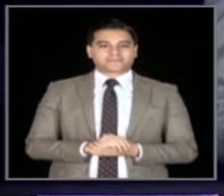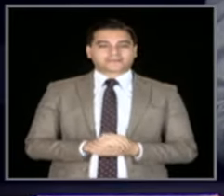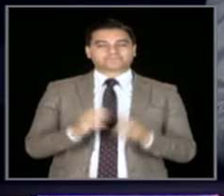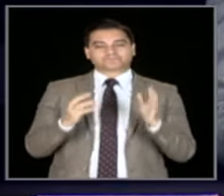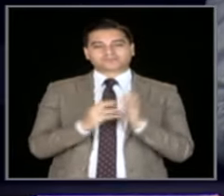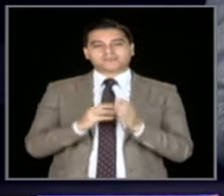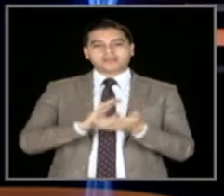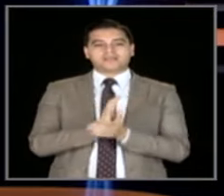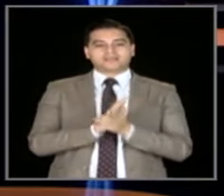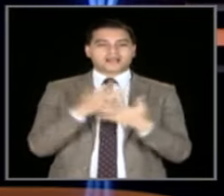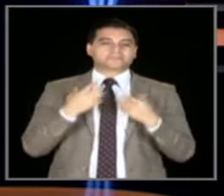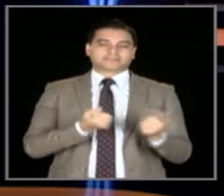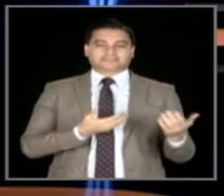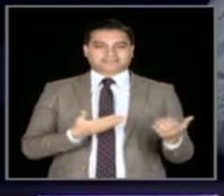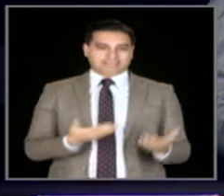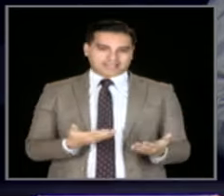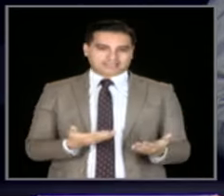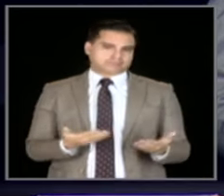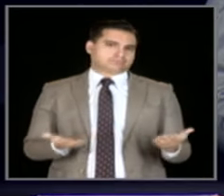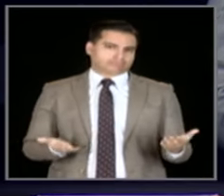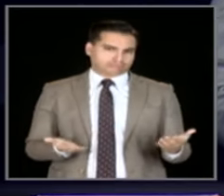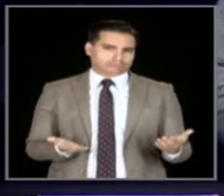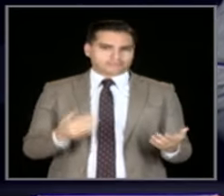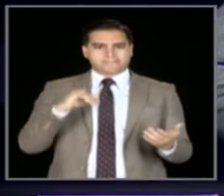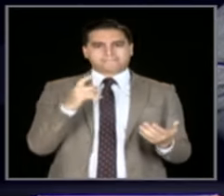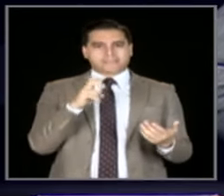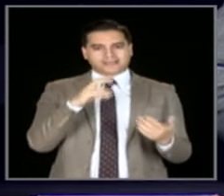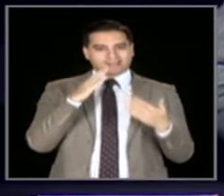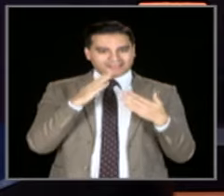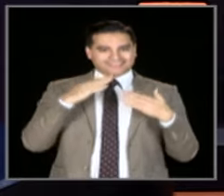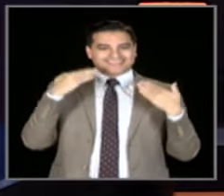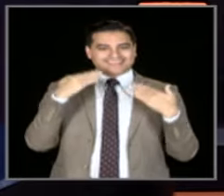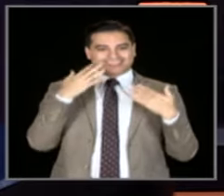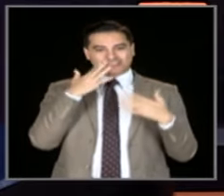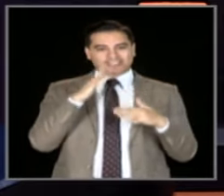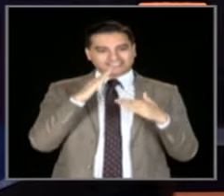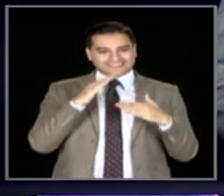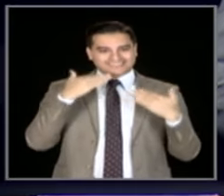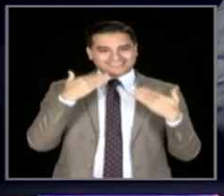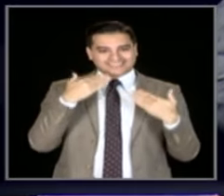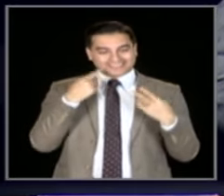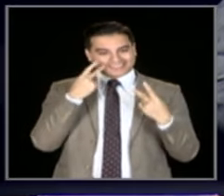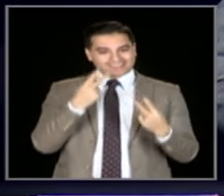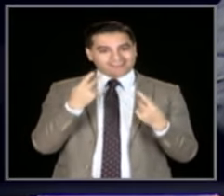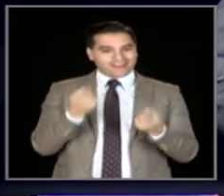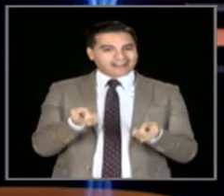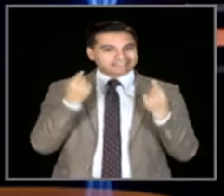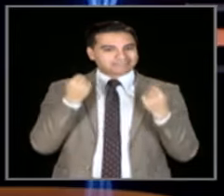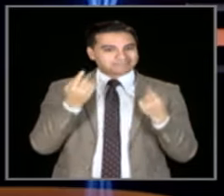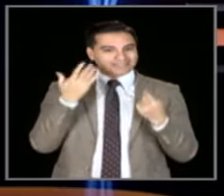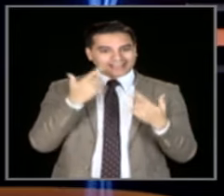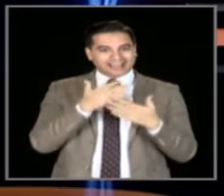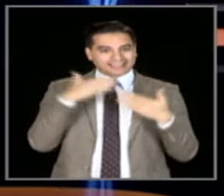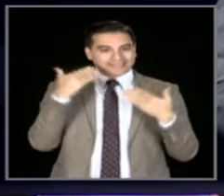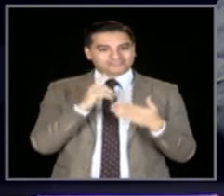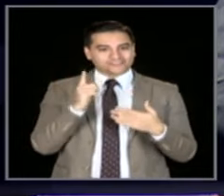جامعة طنطا الحمد لله على السلامة. الله يسلمك. ايه ده؟ منا بتضحك؟ بتبتسم؟ ايه اللي حصل؟ الحمد